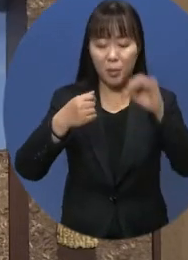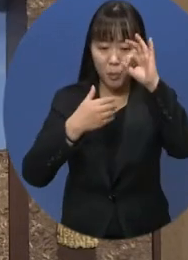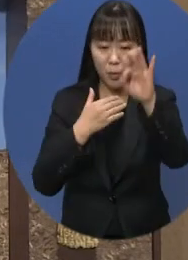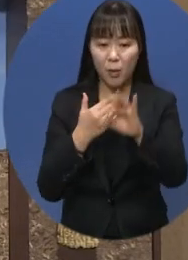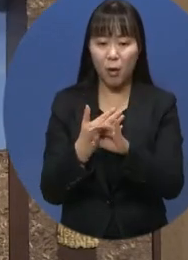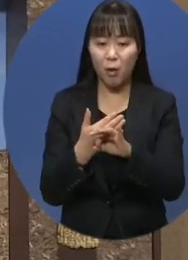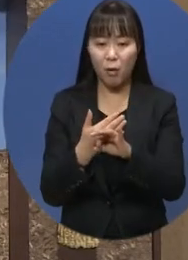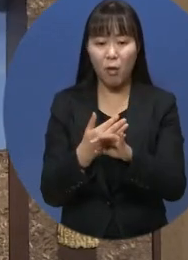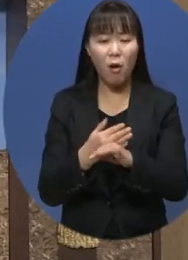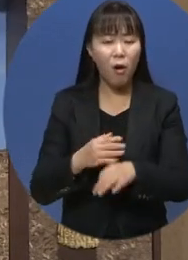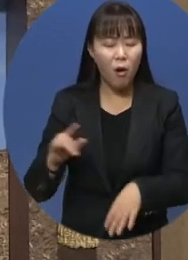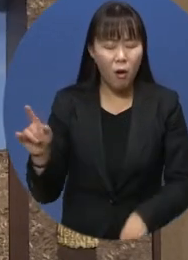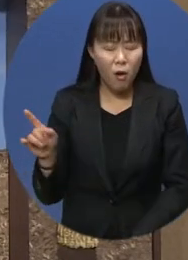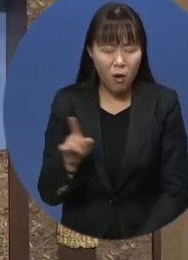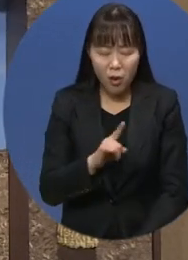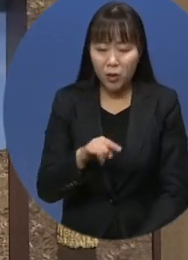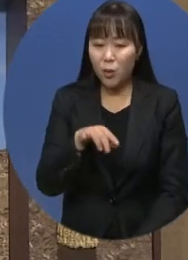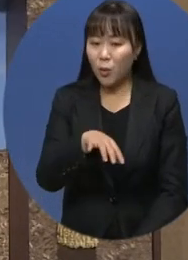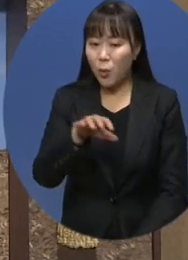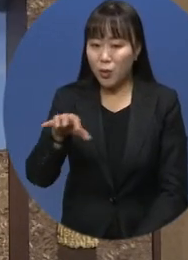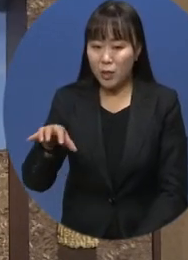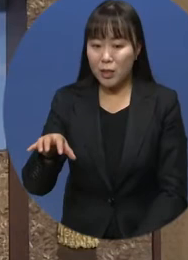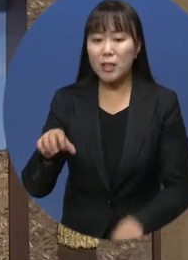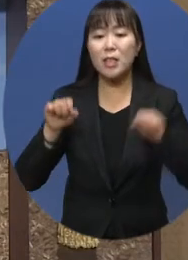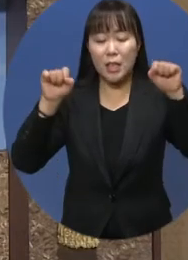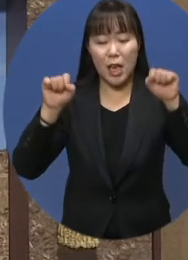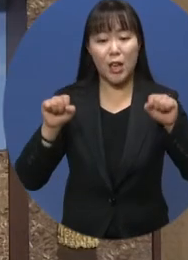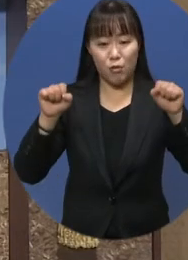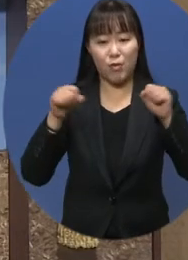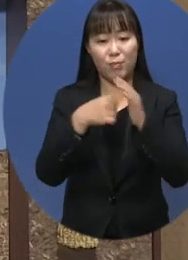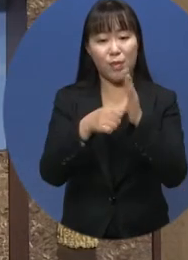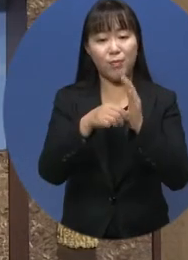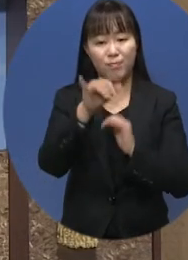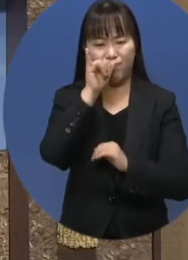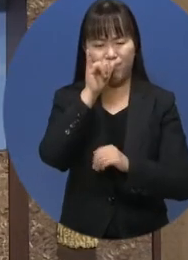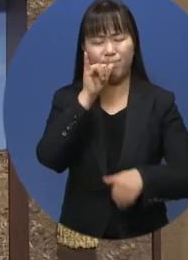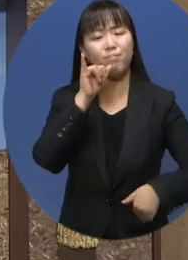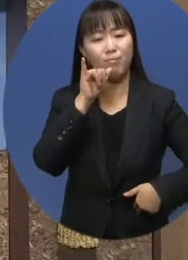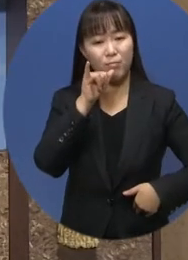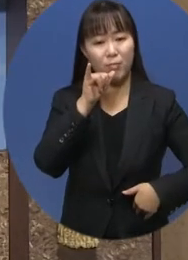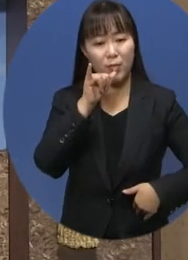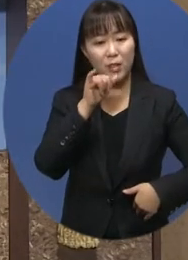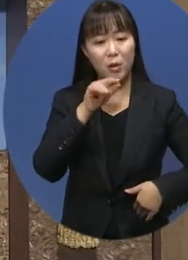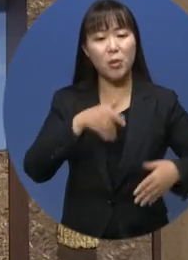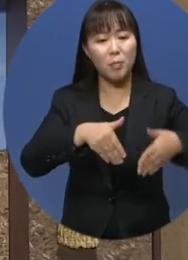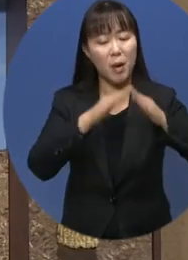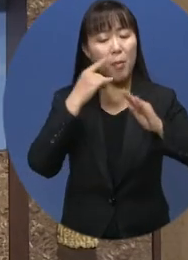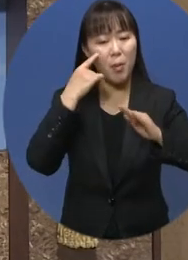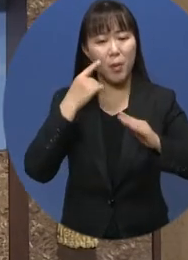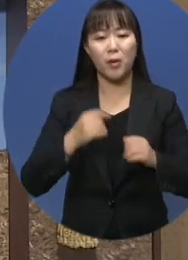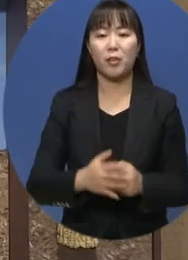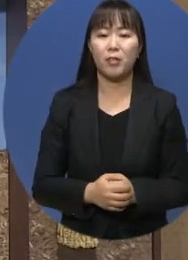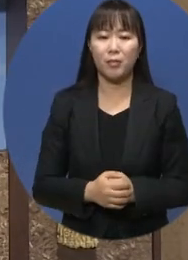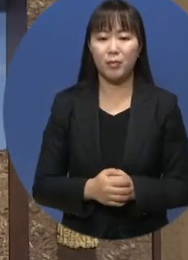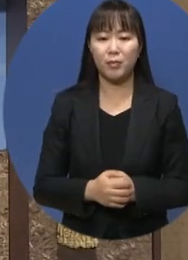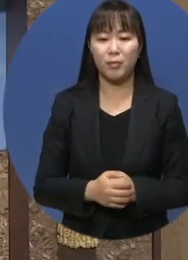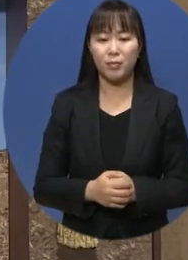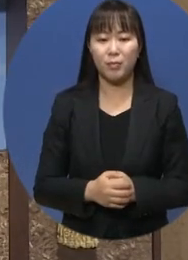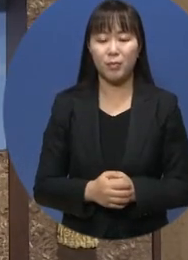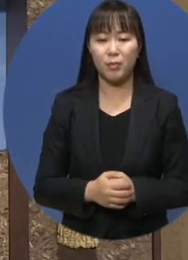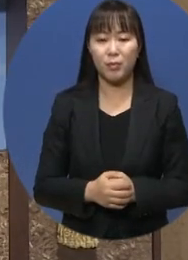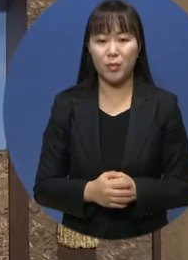보면 어떤 공간엔 또 2 체육 기구가 있어야 되거든요 이런 채우기 구도 설치해 놓고 아